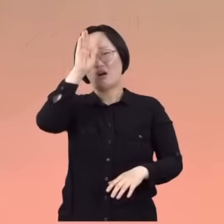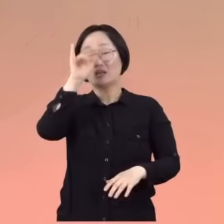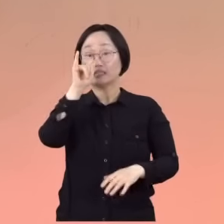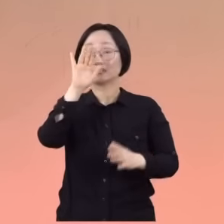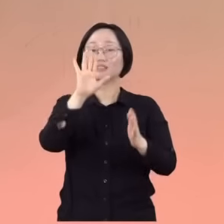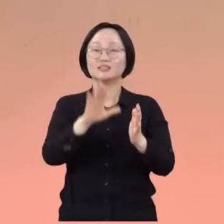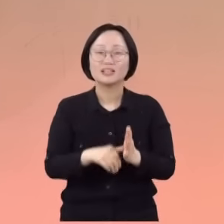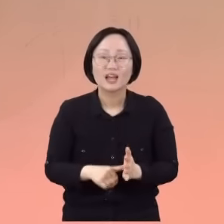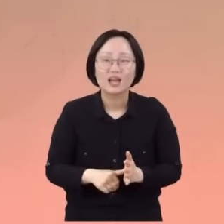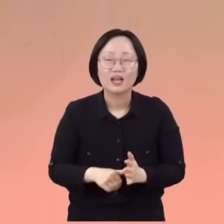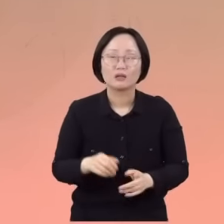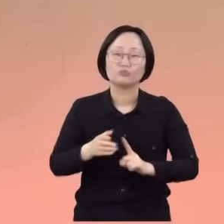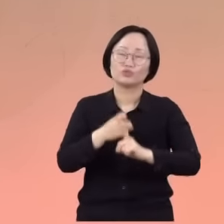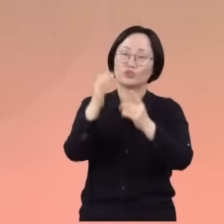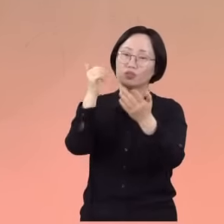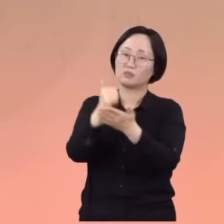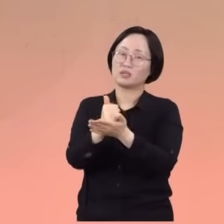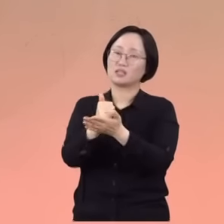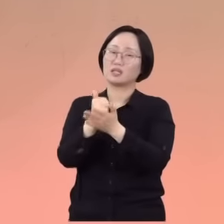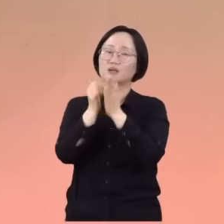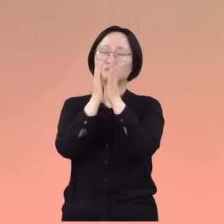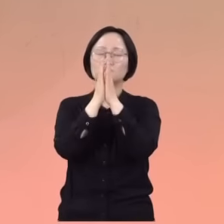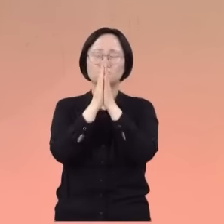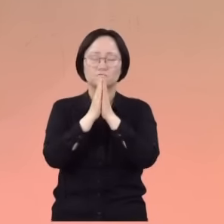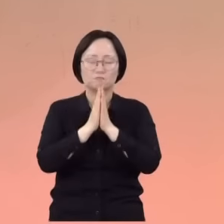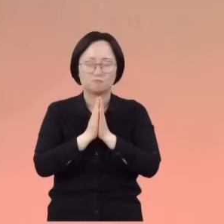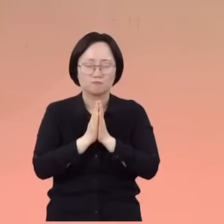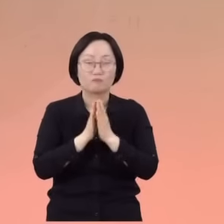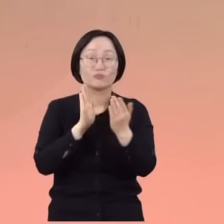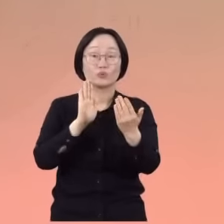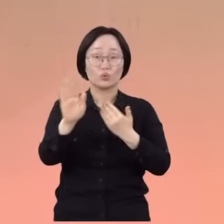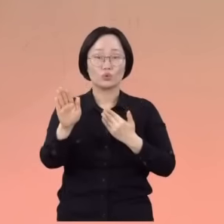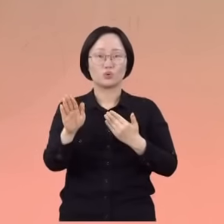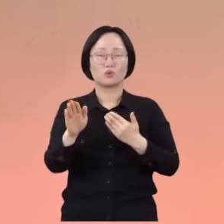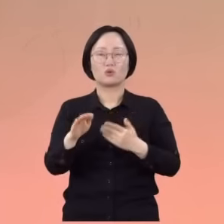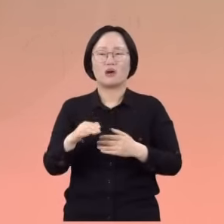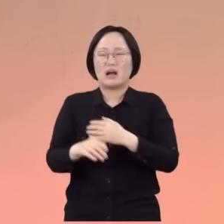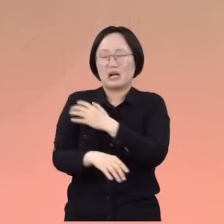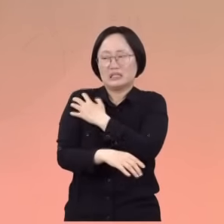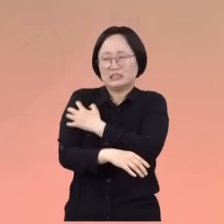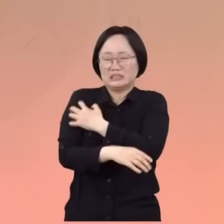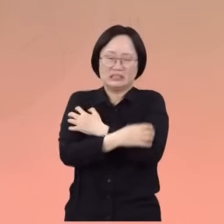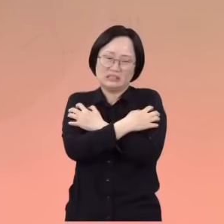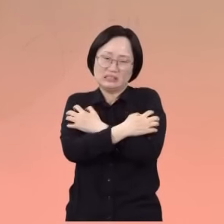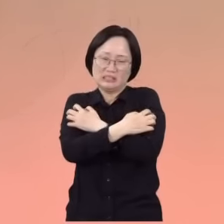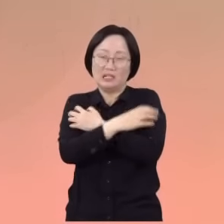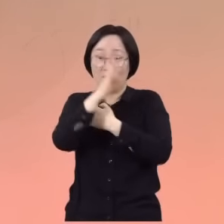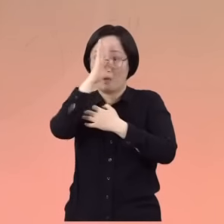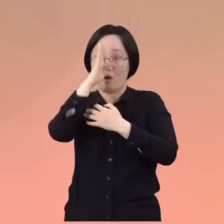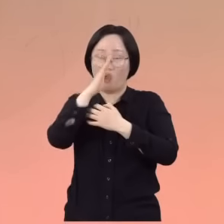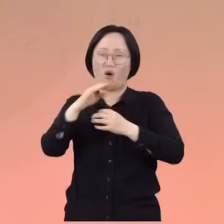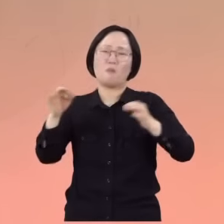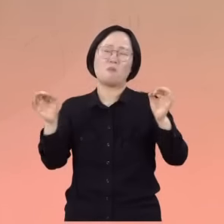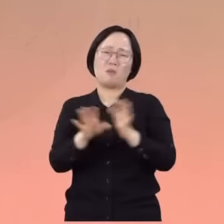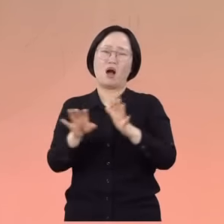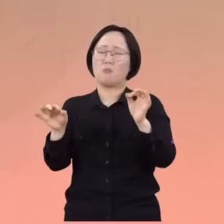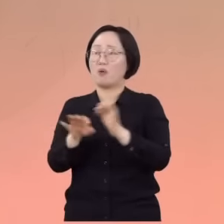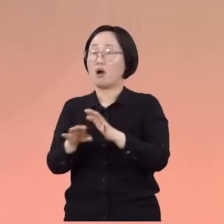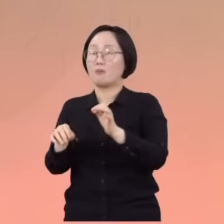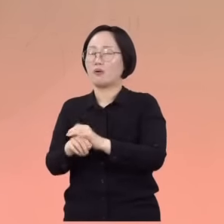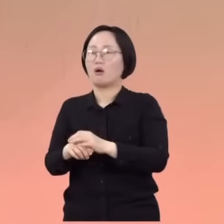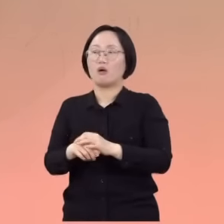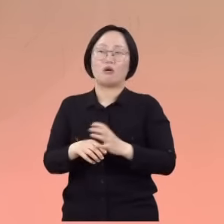뒤에 그런 아토피나 피부병이 사라졌다는 이야기를 여러 불자님들께 많이 많이